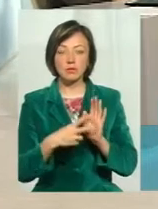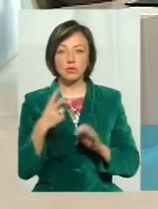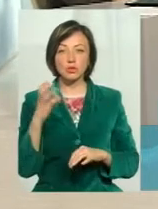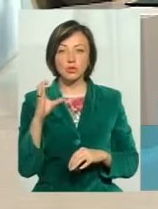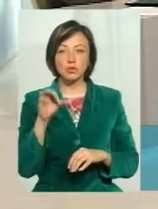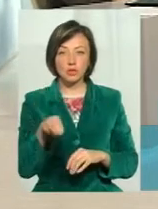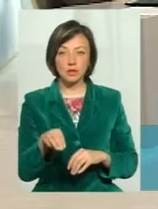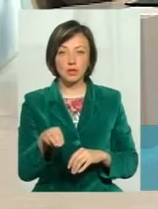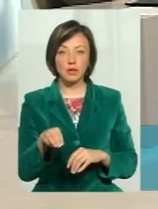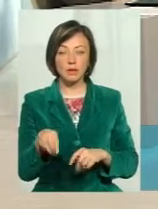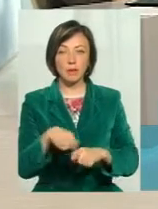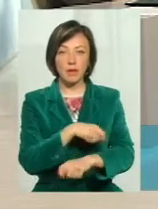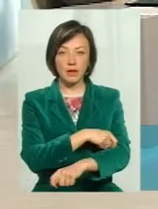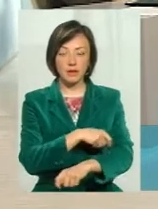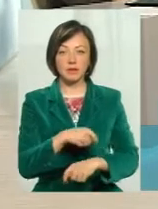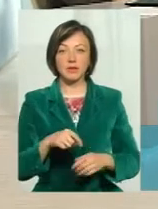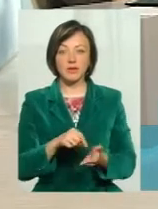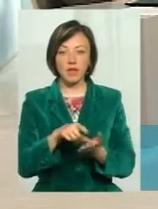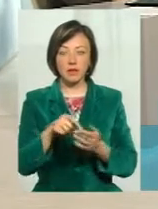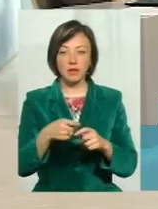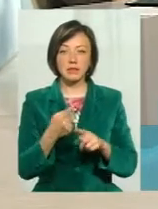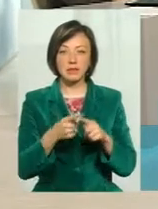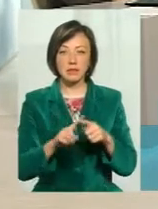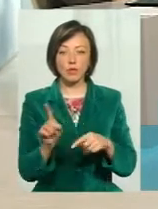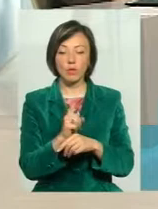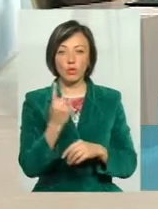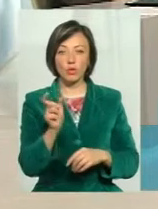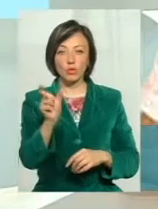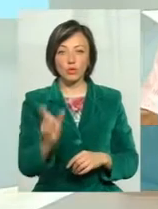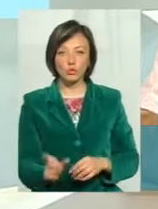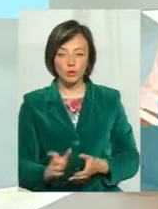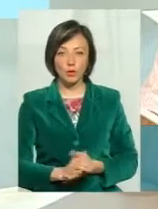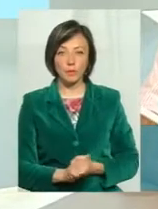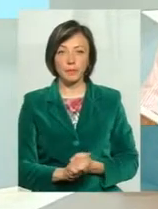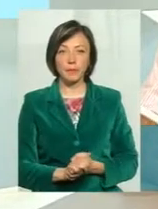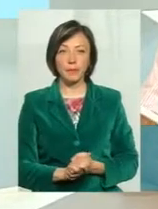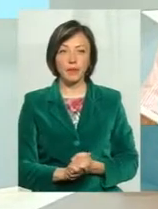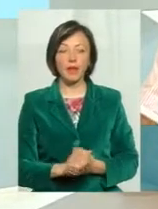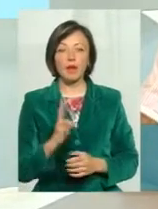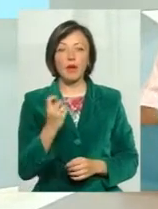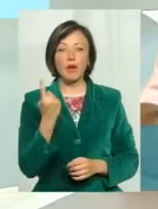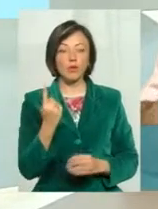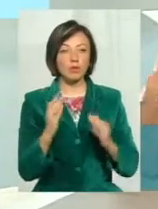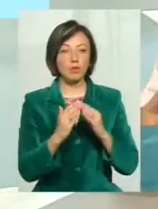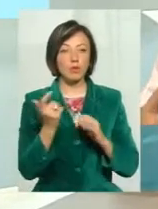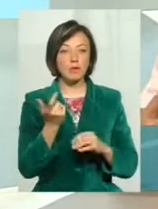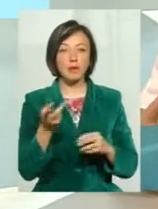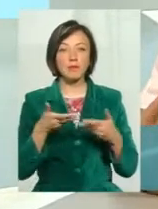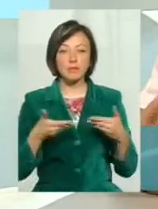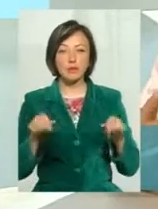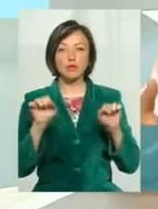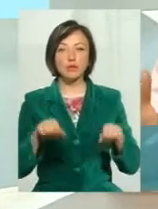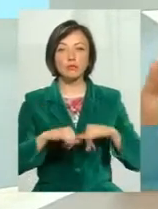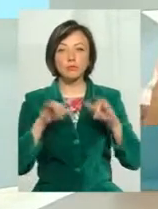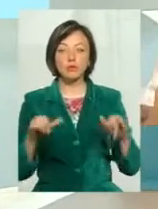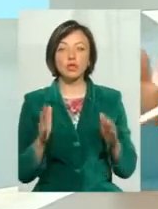48,87 метра квадратного. Це норматив на одну особу, на одне домогосподарство. І ми зможемо його збільшити